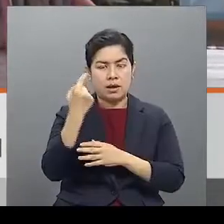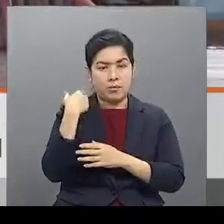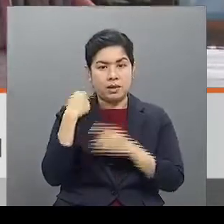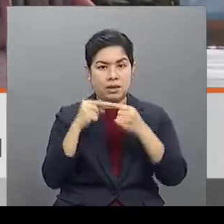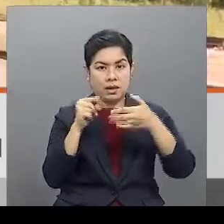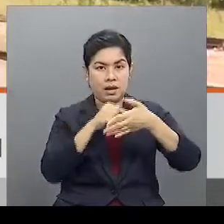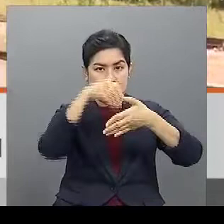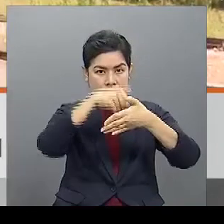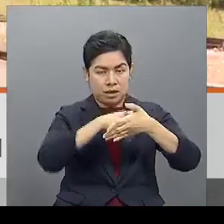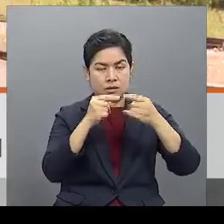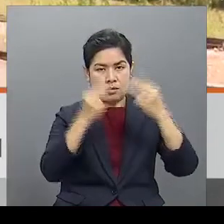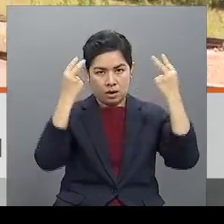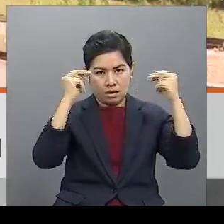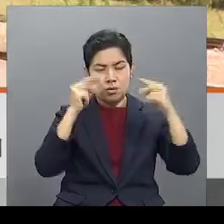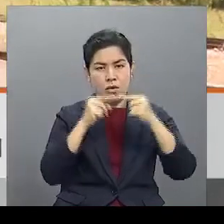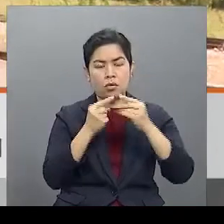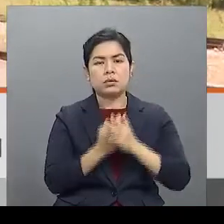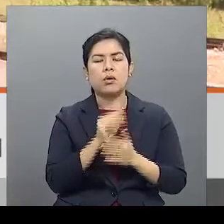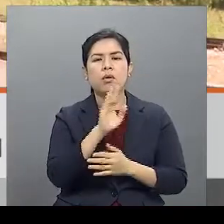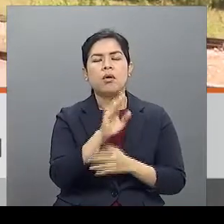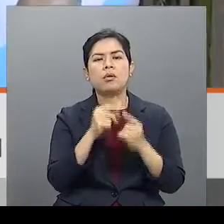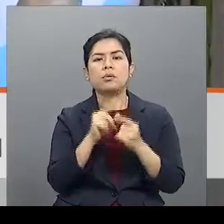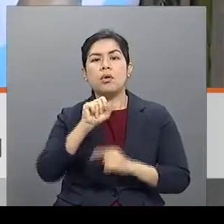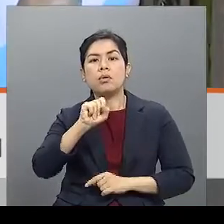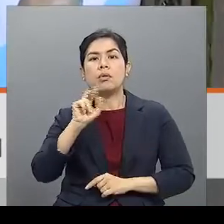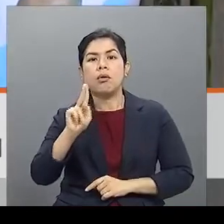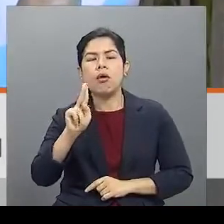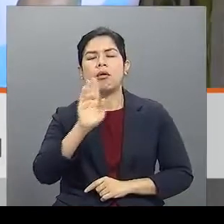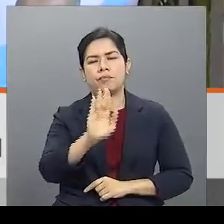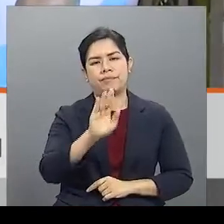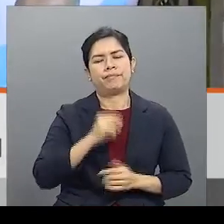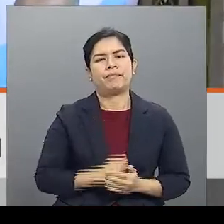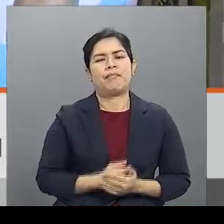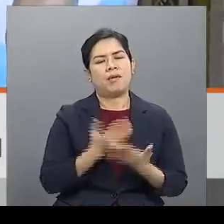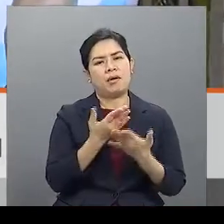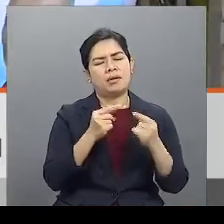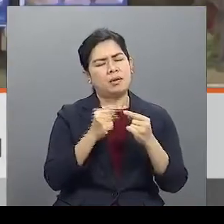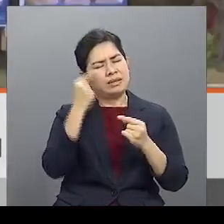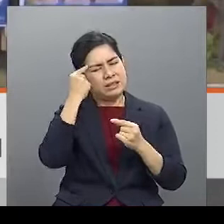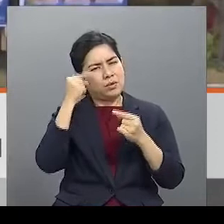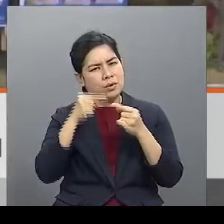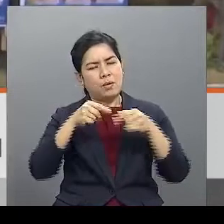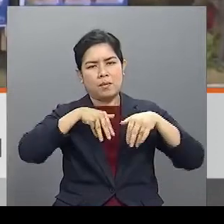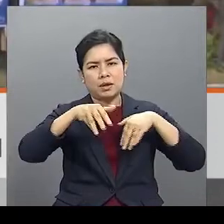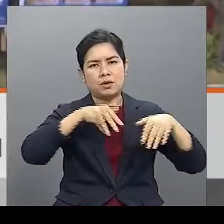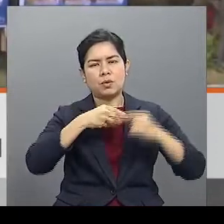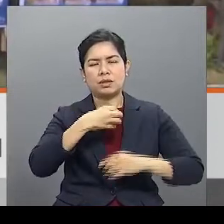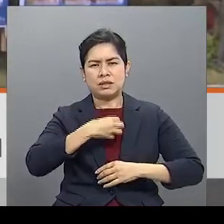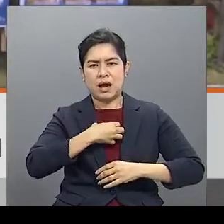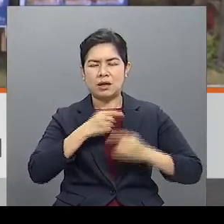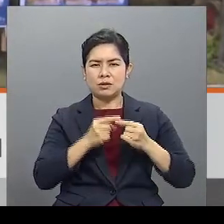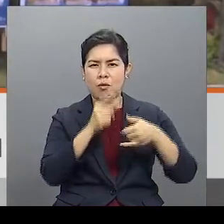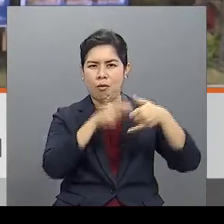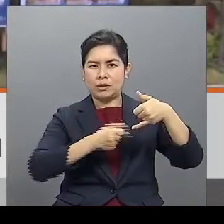องสุไหงโกลกและสมาชิกสภาเทศบาลเมืองสุไหงโกลกจึงเป็นความหวังหนึ่งของคนในพื้นที่ที่อยากเห็นคนที่ได้รับเลือกเป็นค